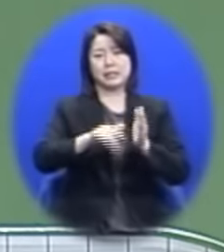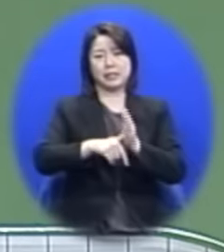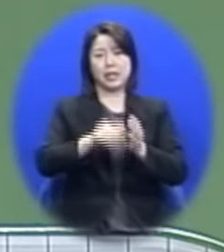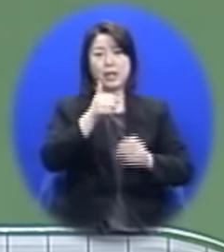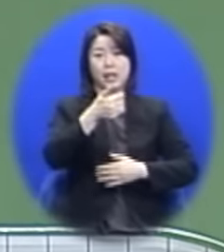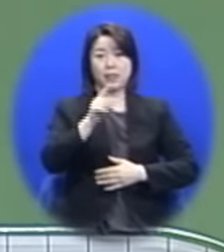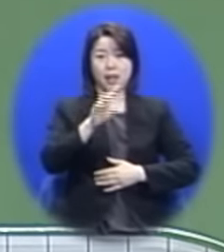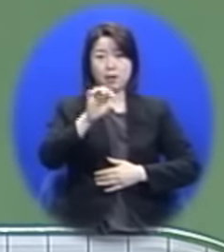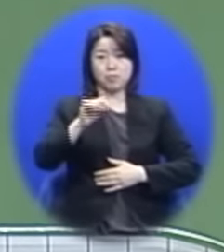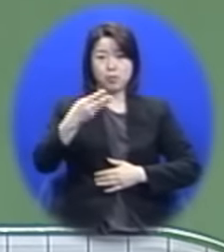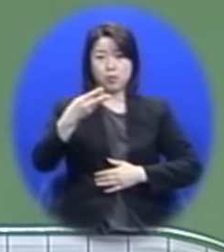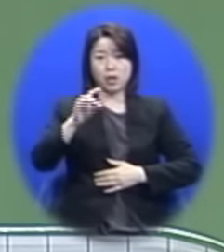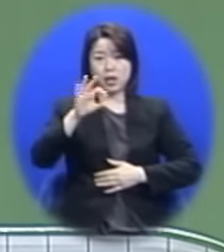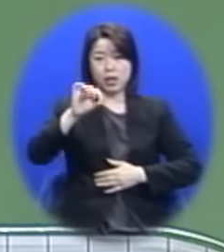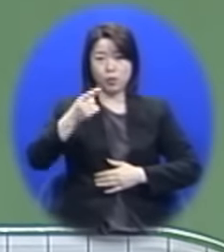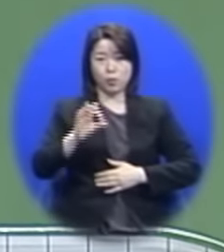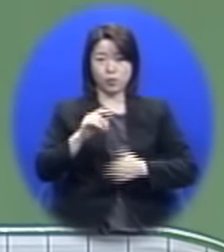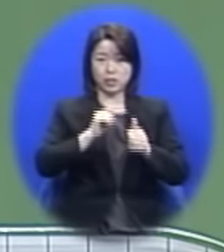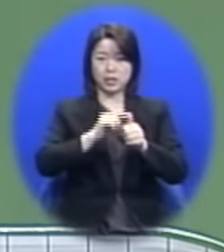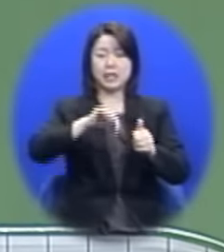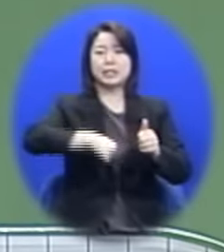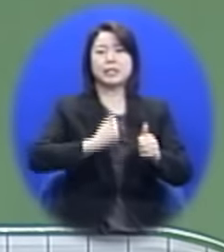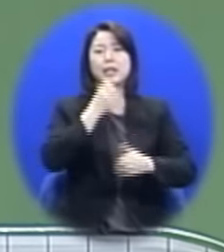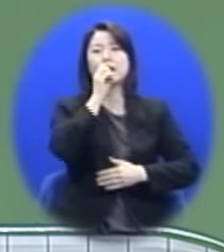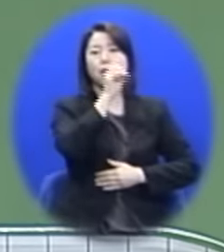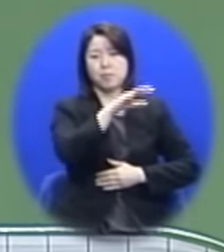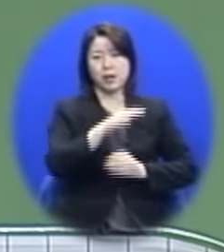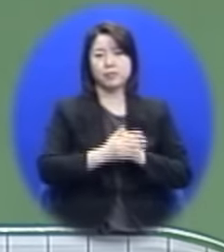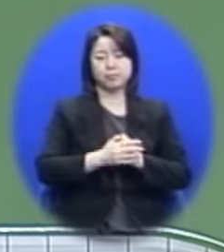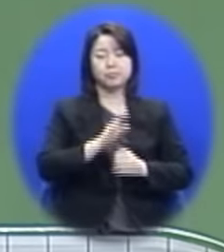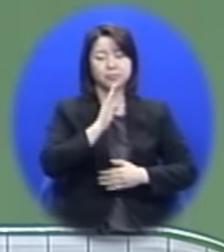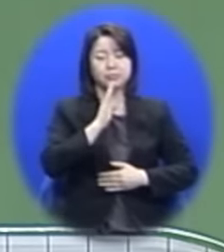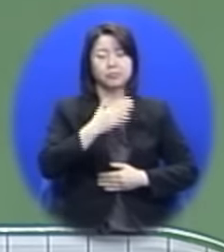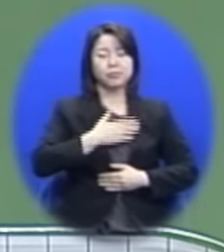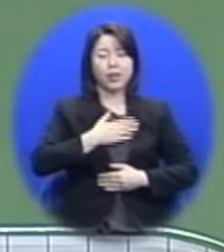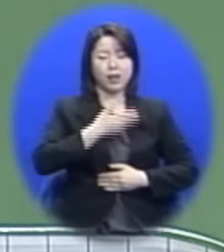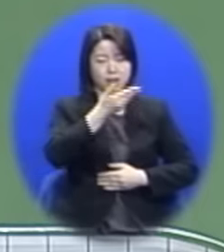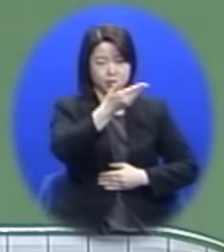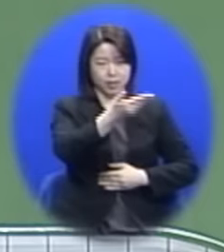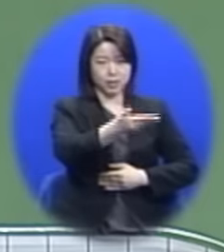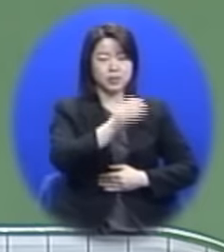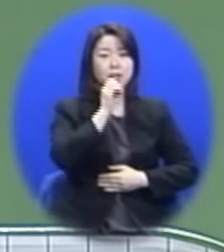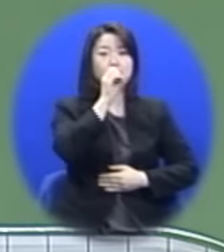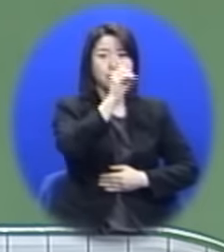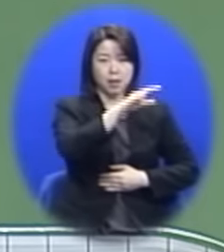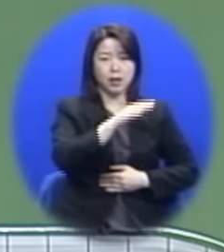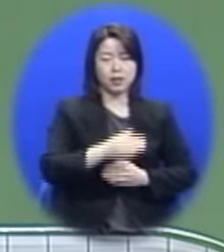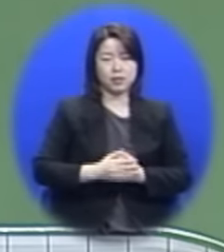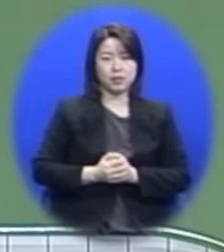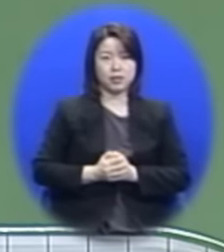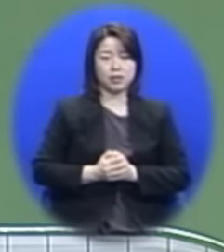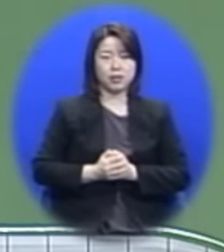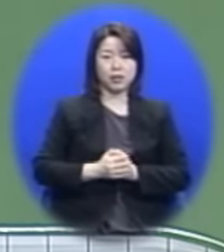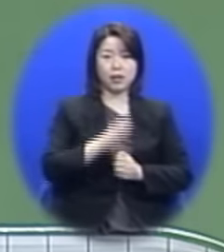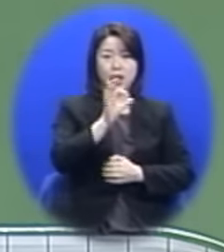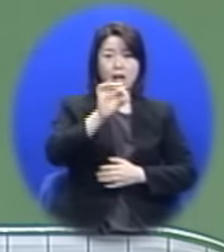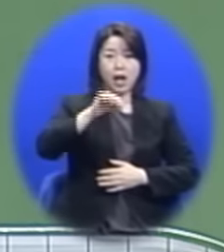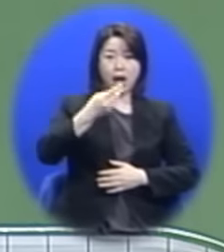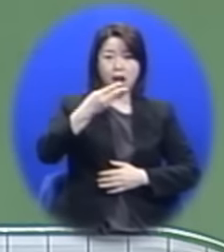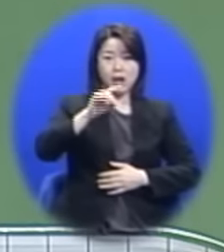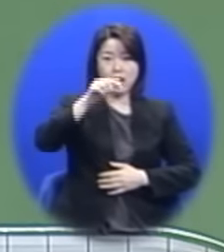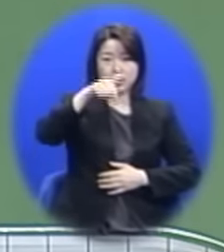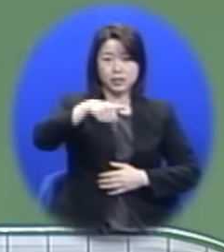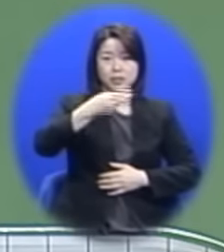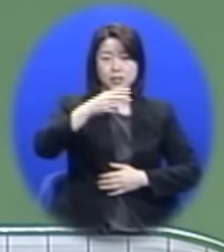나폴레옹이 자기가 이렇게 이야기를 했습니다. 그래, 그렇다면 내가 당신에게 말하리다. 알렉산더 대제,